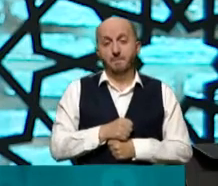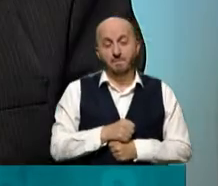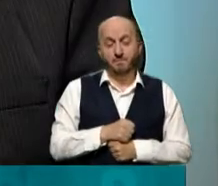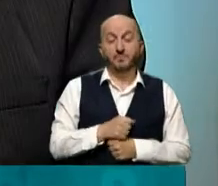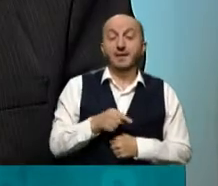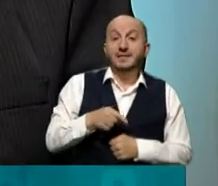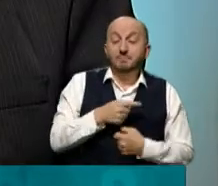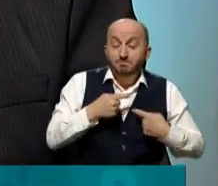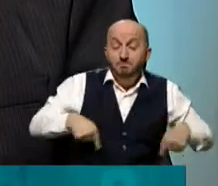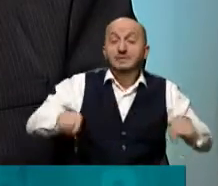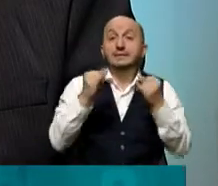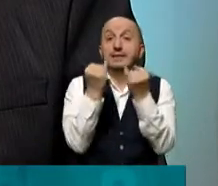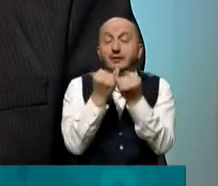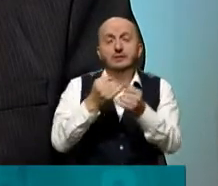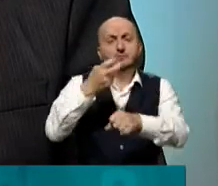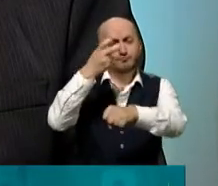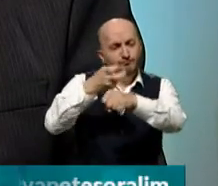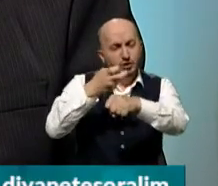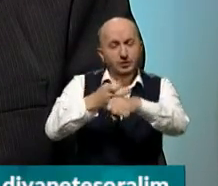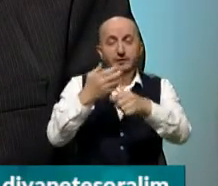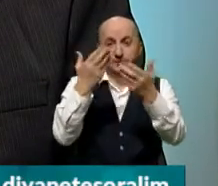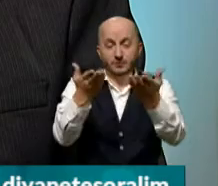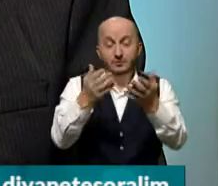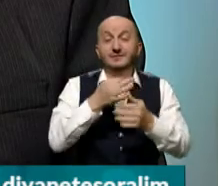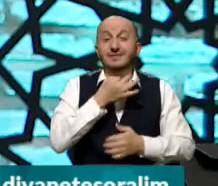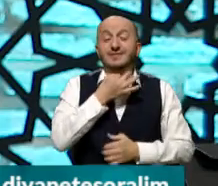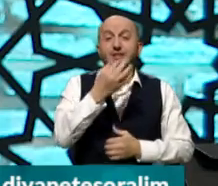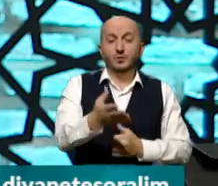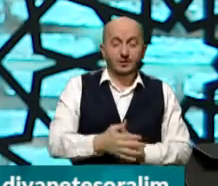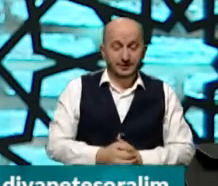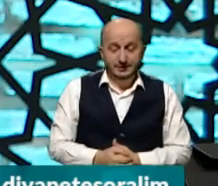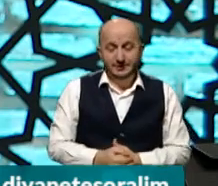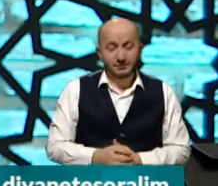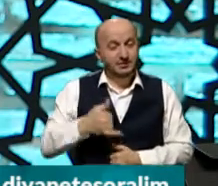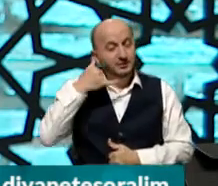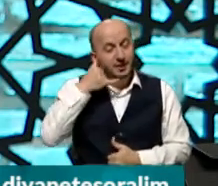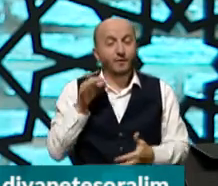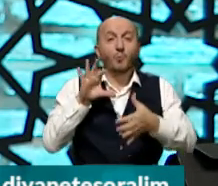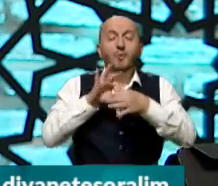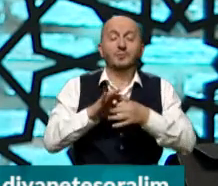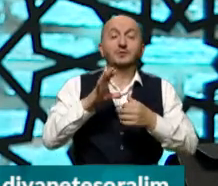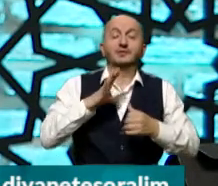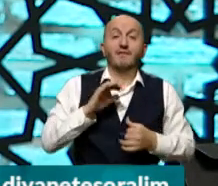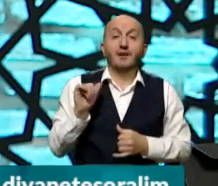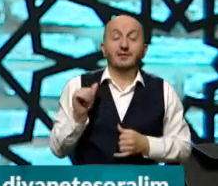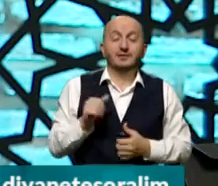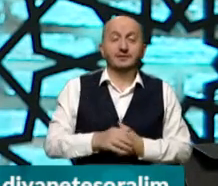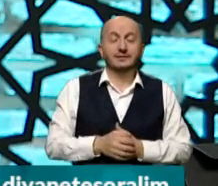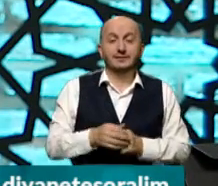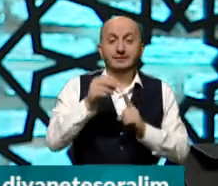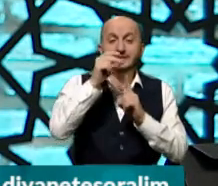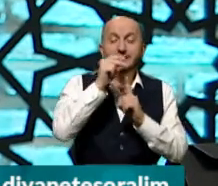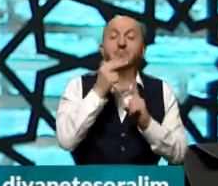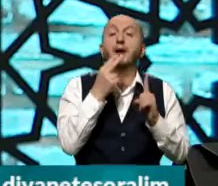biz kardeşimize başarılar diliyoruz. Peki hocam, teşekkür ederiz. Bir telefon bağlantımız daha var değerli dostlar. İkbal Hanım